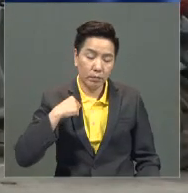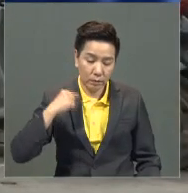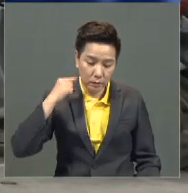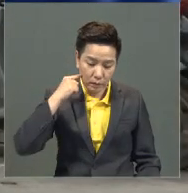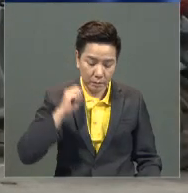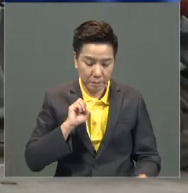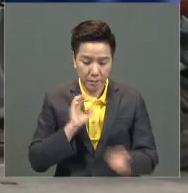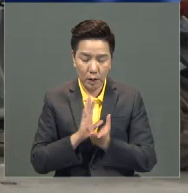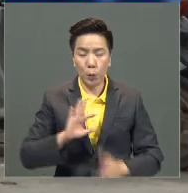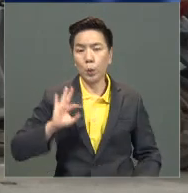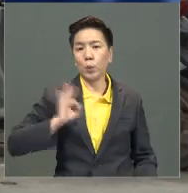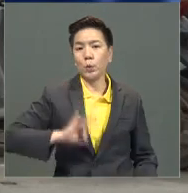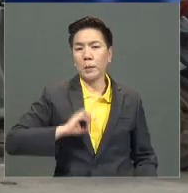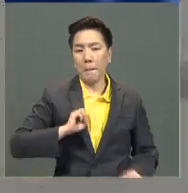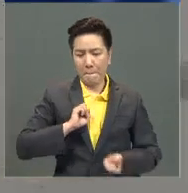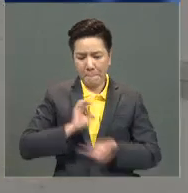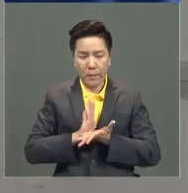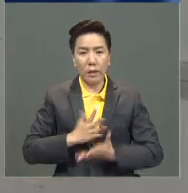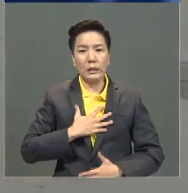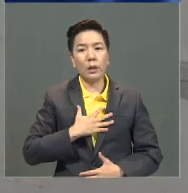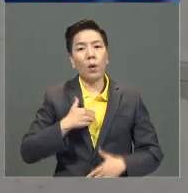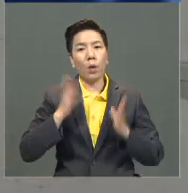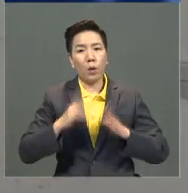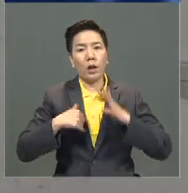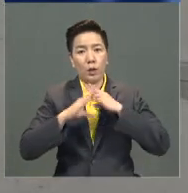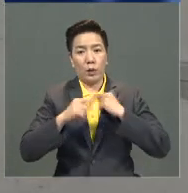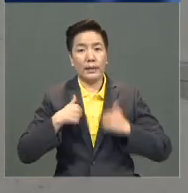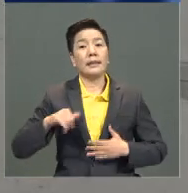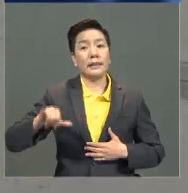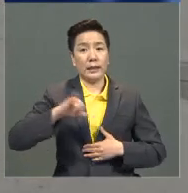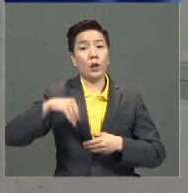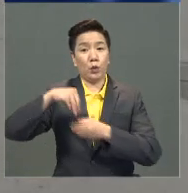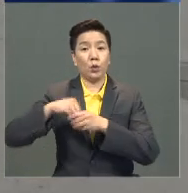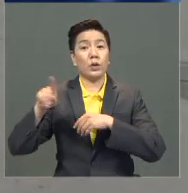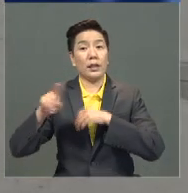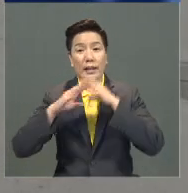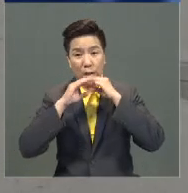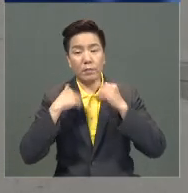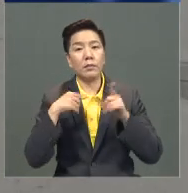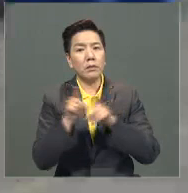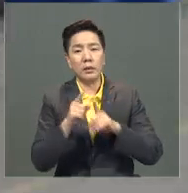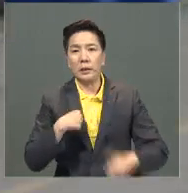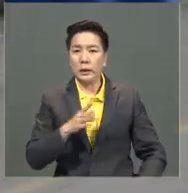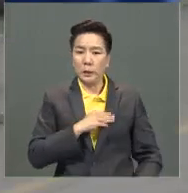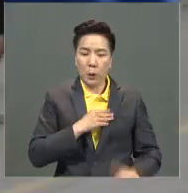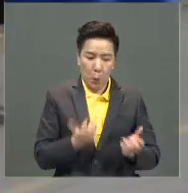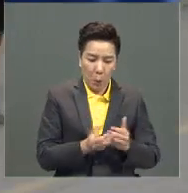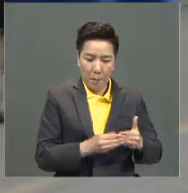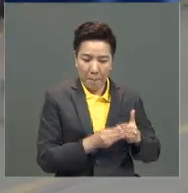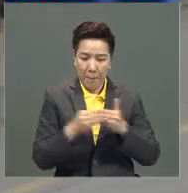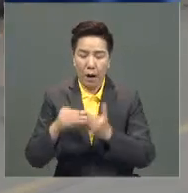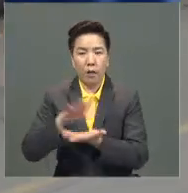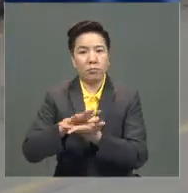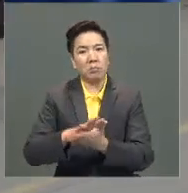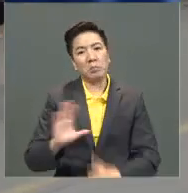ขึ้นก็กระทบกับความรู้สึกของประชาชนชาวระยองดิฉันเองเนี่ยญาติก็อยู่ที่ระยองนะคะก็ไม่กล้าพาลูกไปโรง